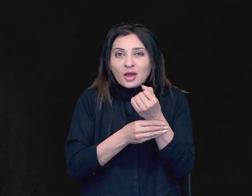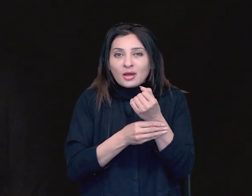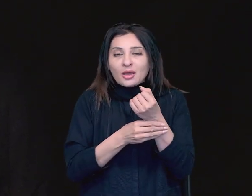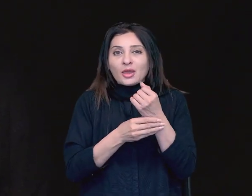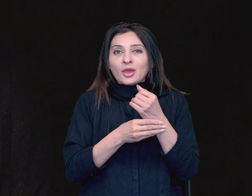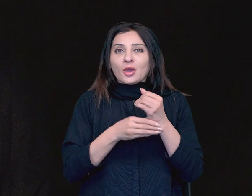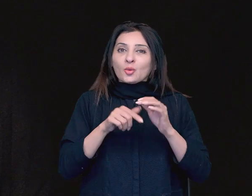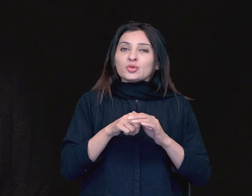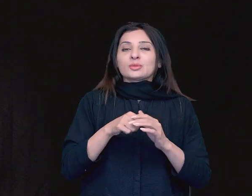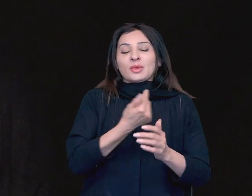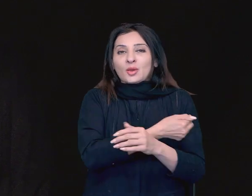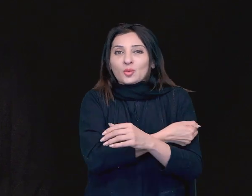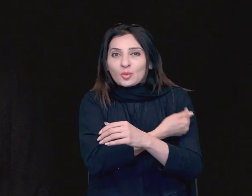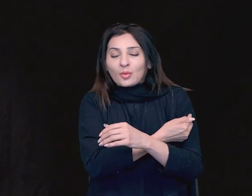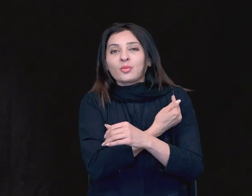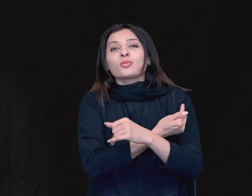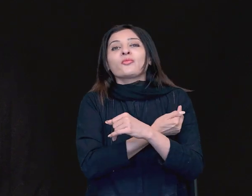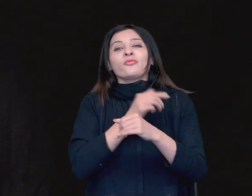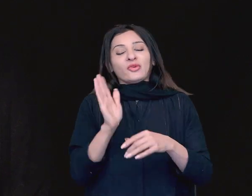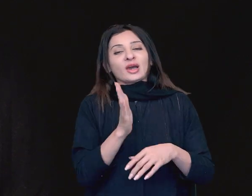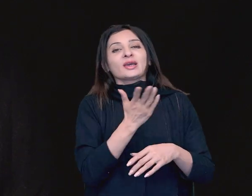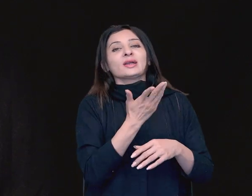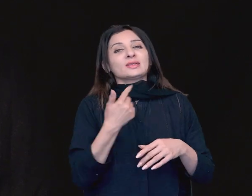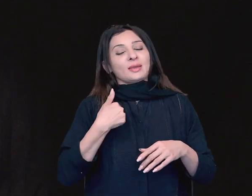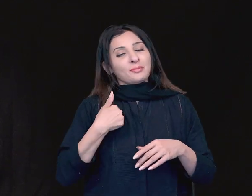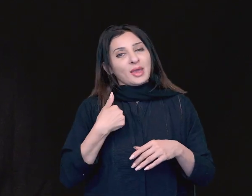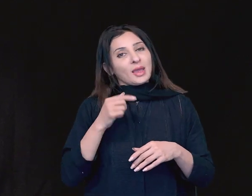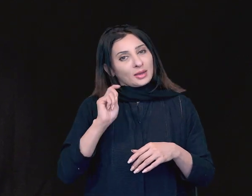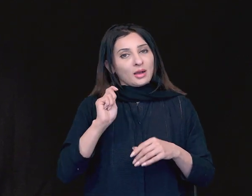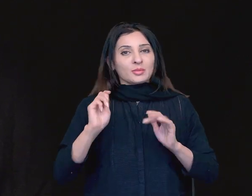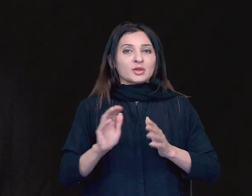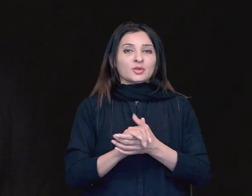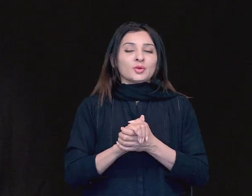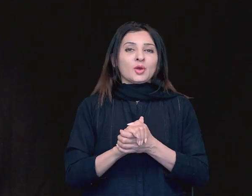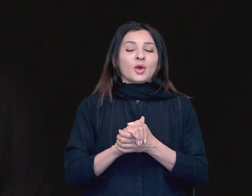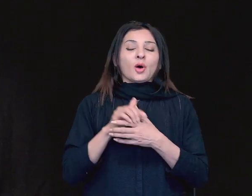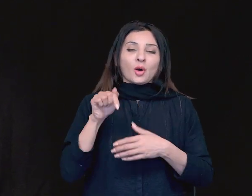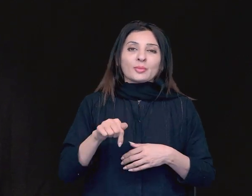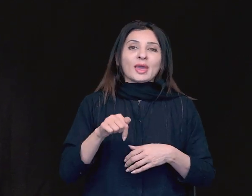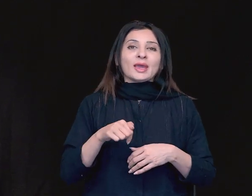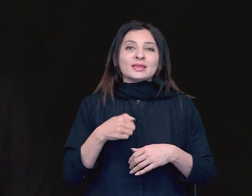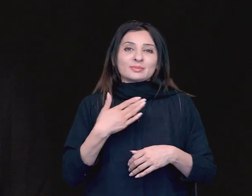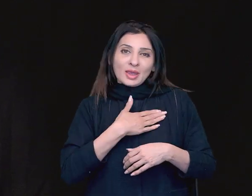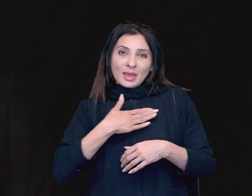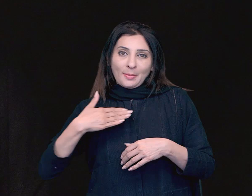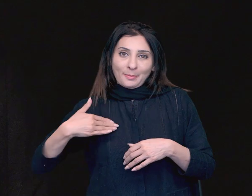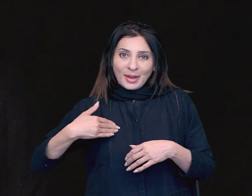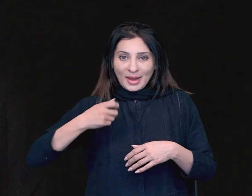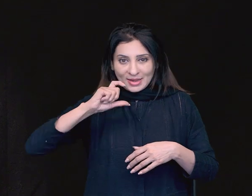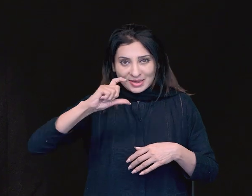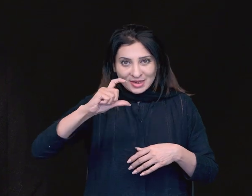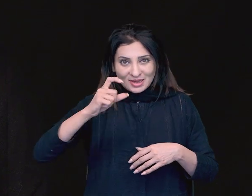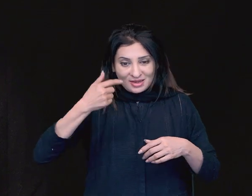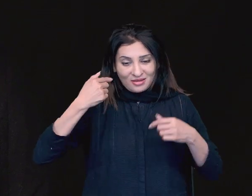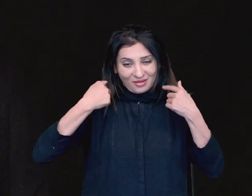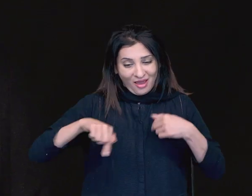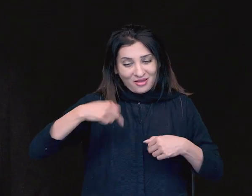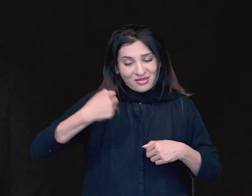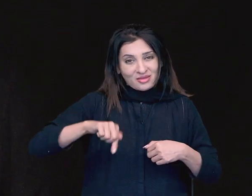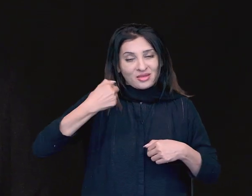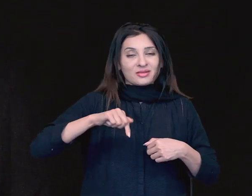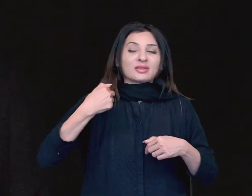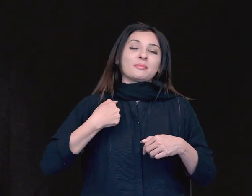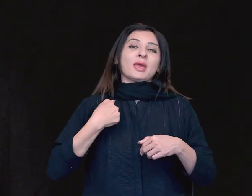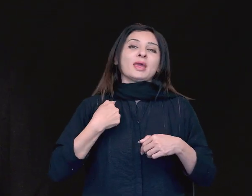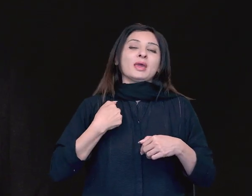कैंसर के इलाज से मेरा ताल्लुक़ है। अब ऐसा है कि हम बहुत सालों से ये देख रहे हैं कि ख़वातीन